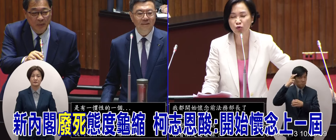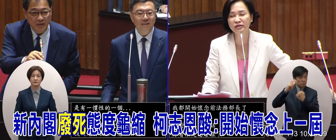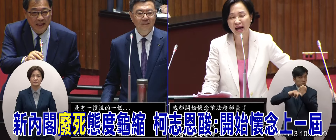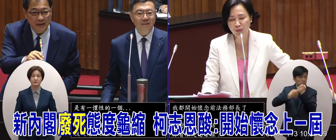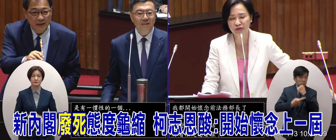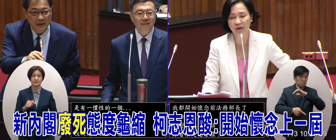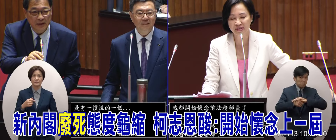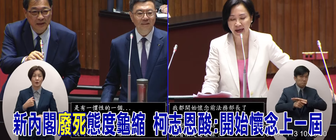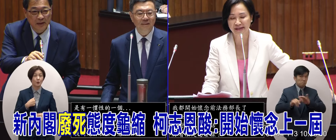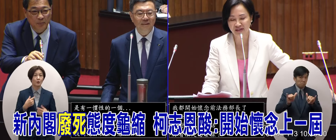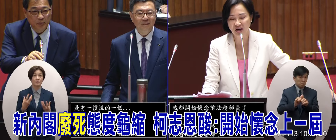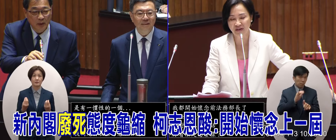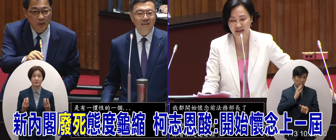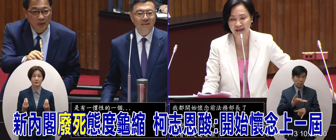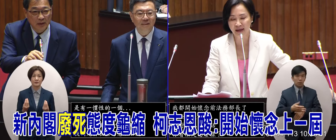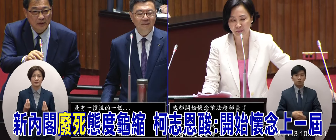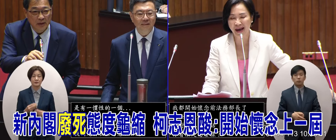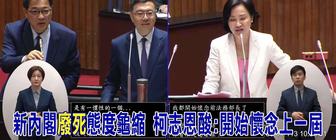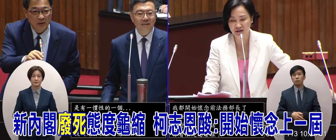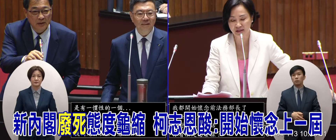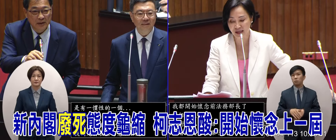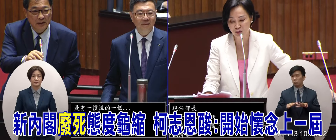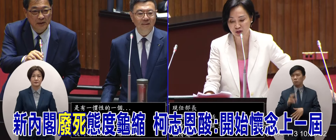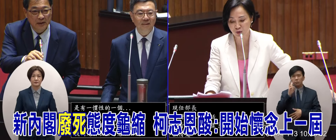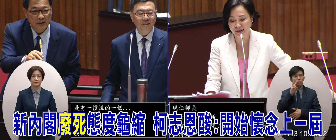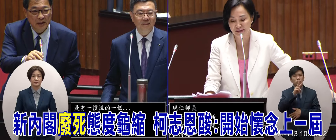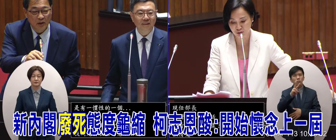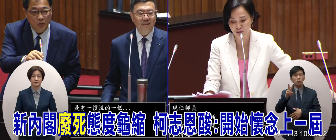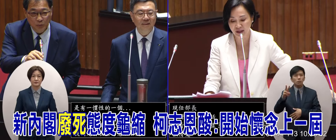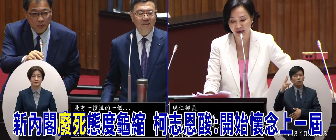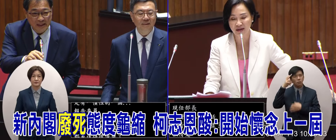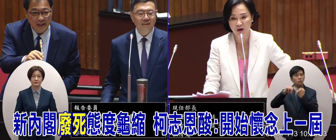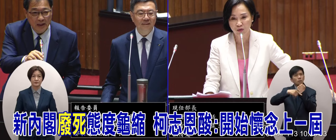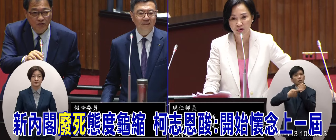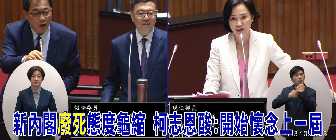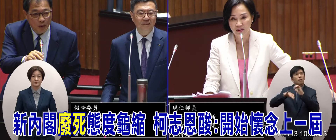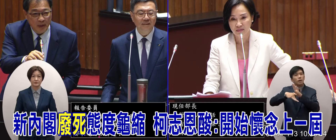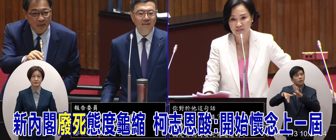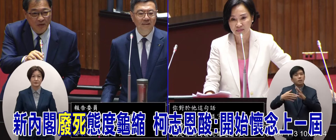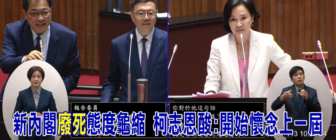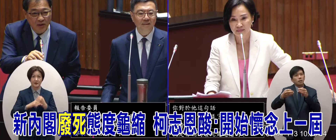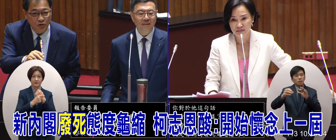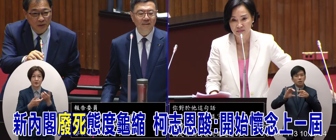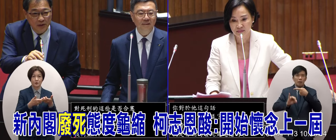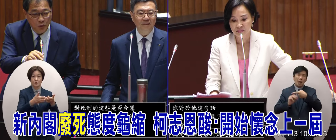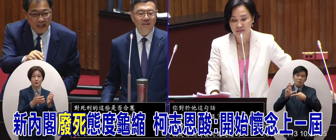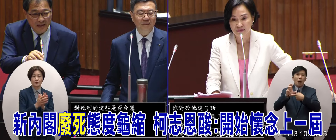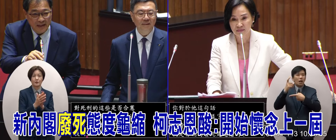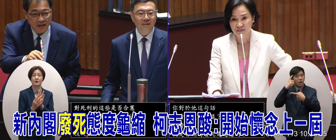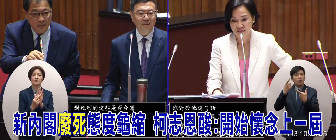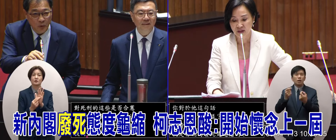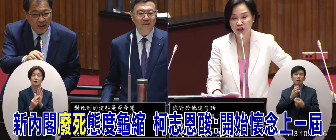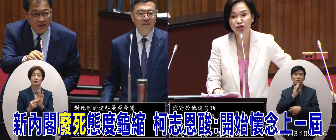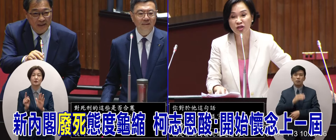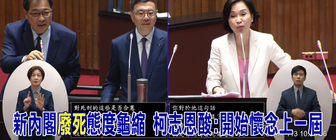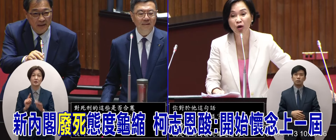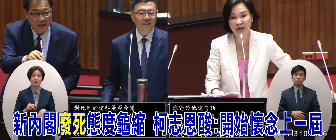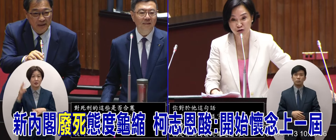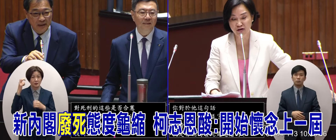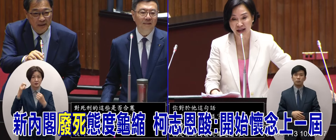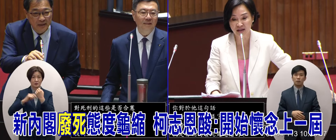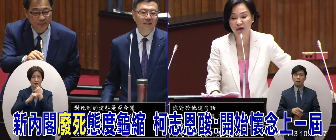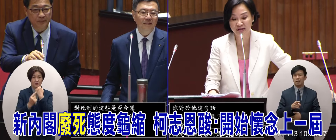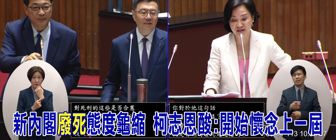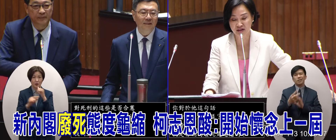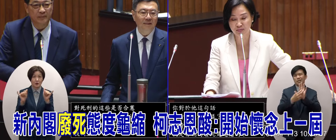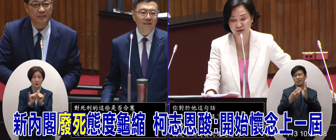个 几乎像目前为止看的宪法法庭，大概八成以上都是做这样的处理了。 那个法务部并没有这样说，对这个是否违宪？ 你只是不够